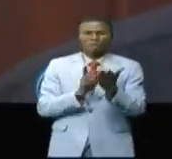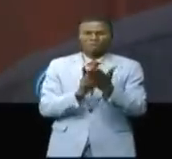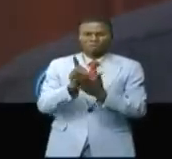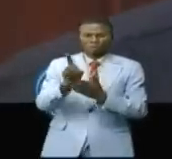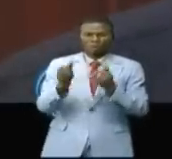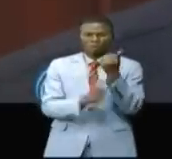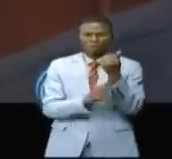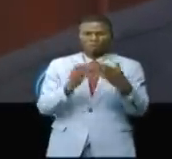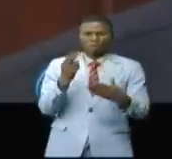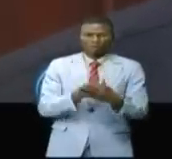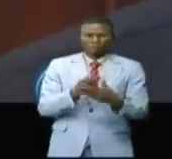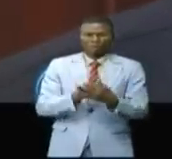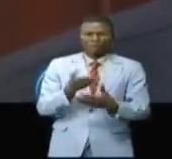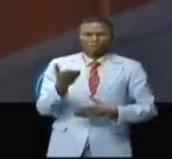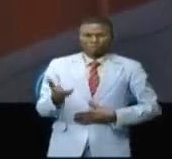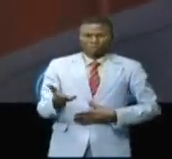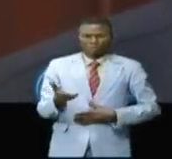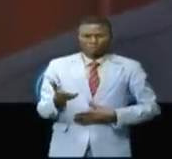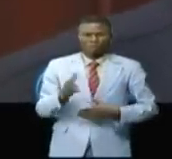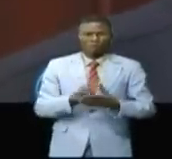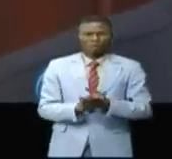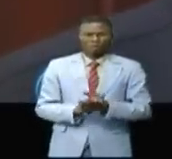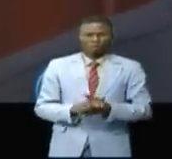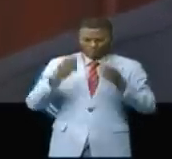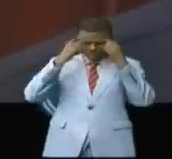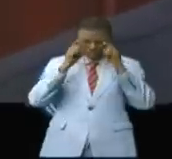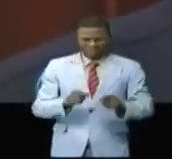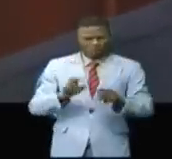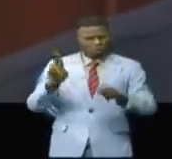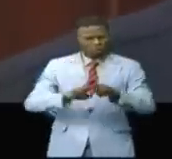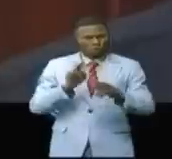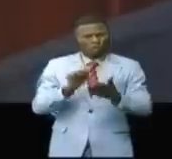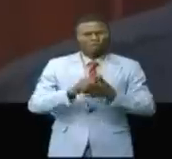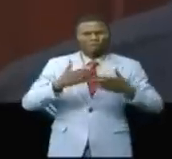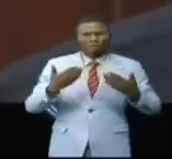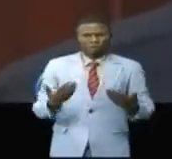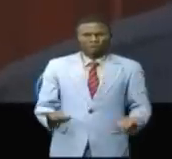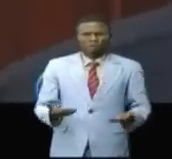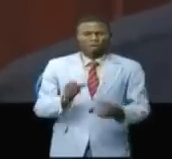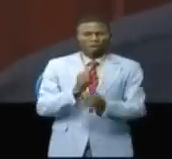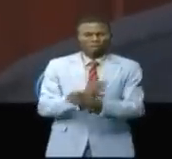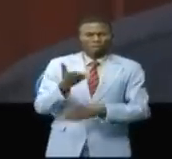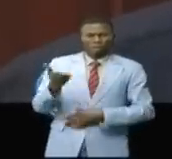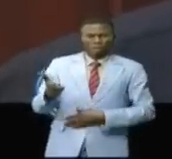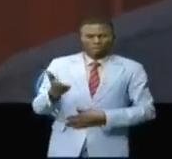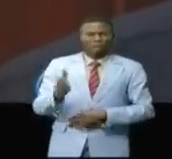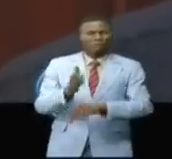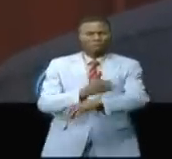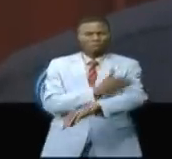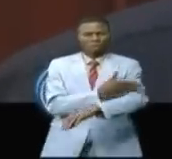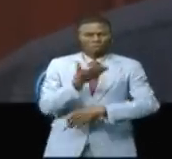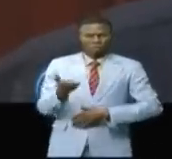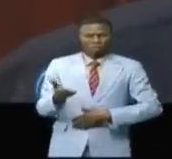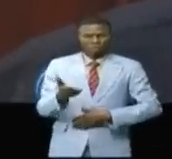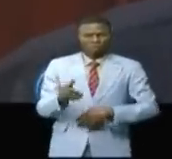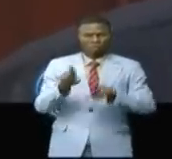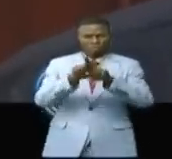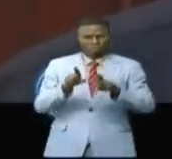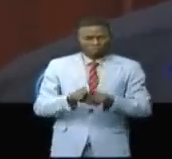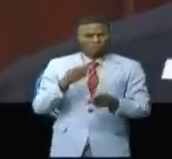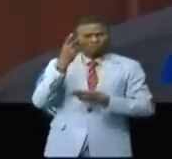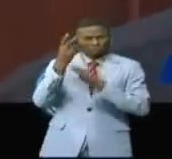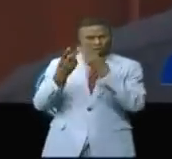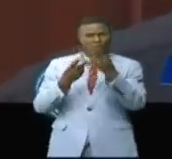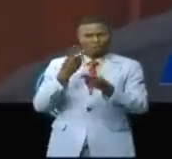ouais mais c'est tout une batterie d'aidés sud application les techniques sur la tête elle est aussi d'une visite